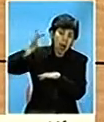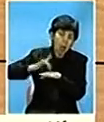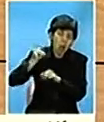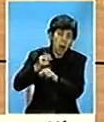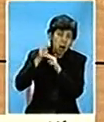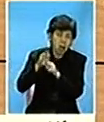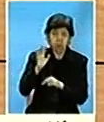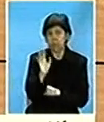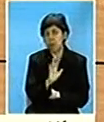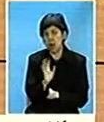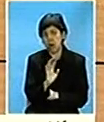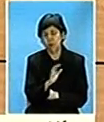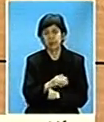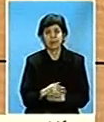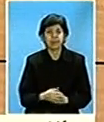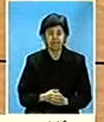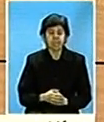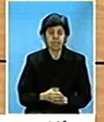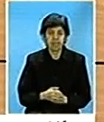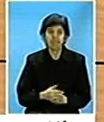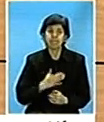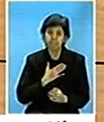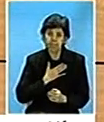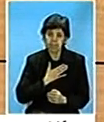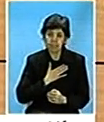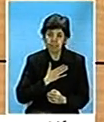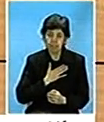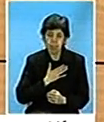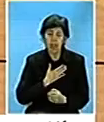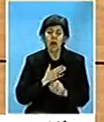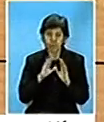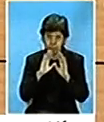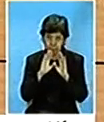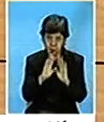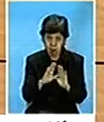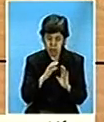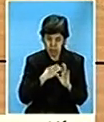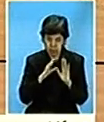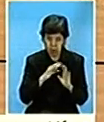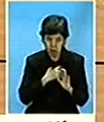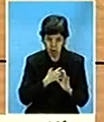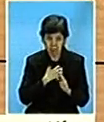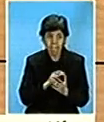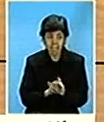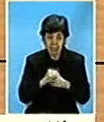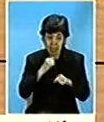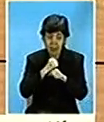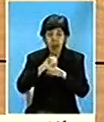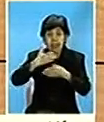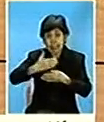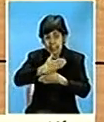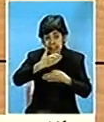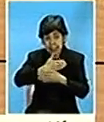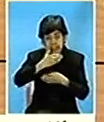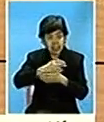ย่างเดียวตลอดไปนะครับอันนี้ก็ขอฝากไว้ว่าสร้างเขื่อนที่แก่